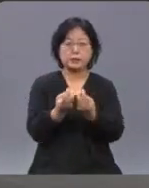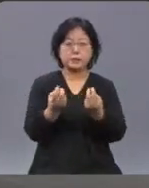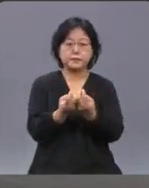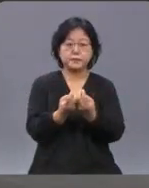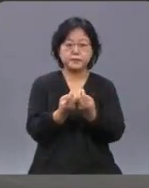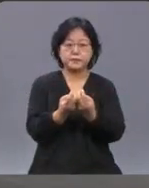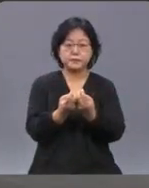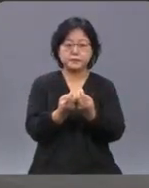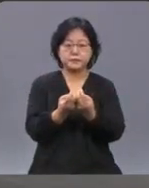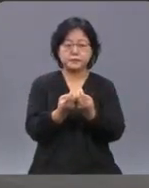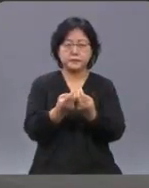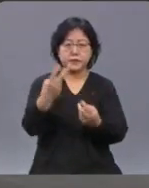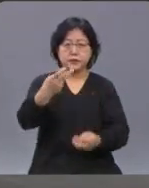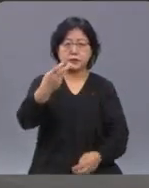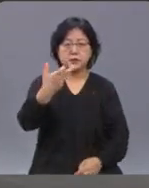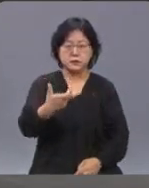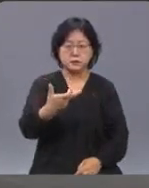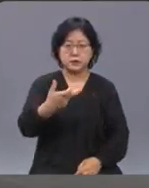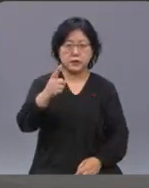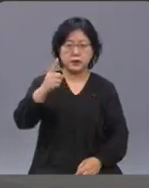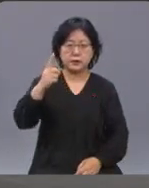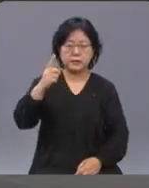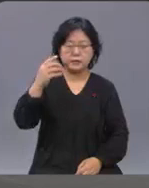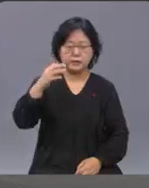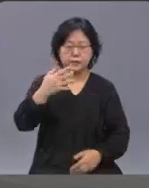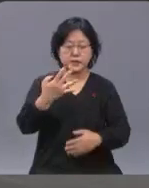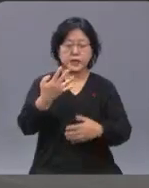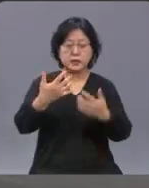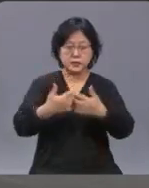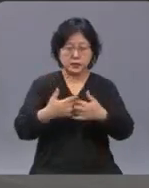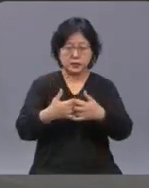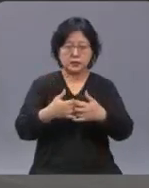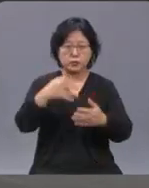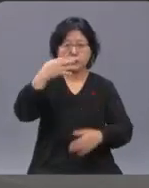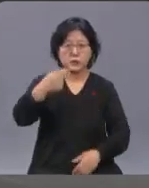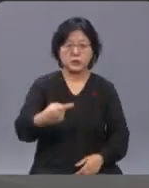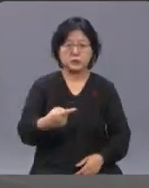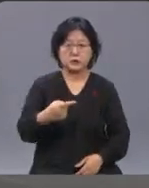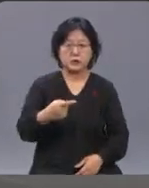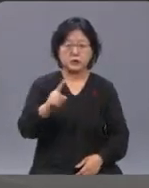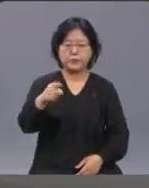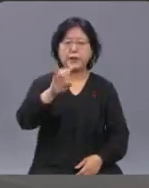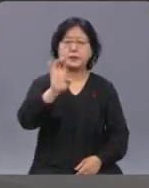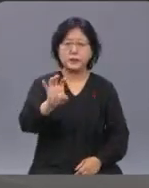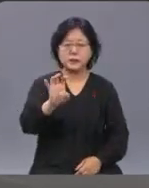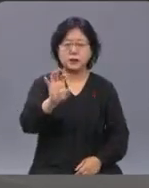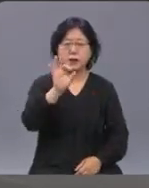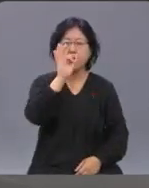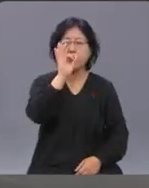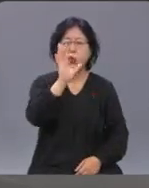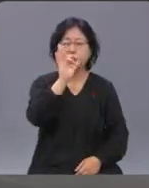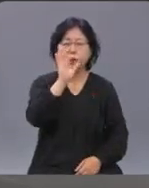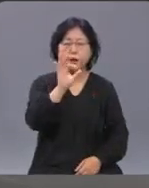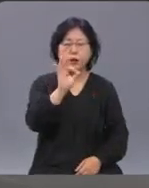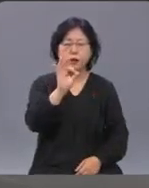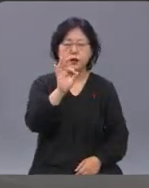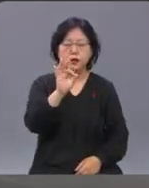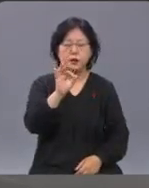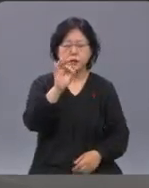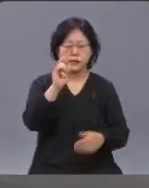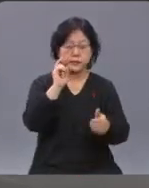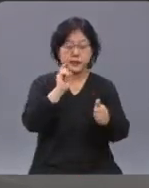형태인데요 2017년 한빛 사오기에서는 바로이 콘크리트에서 무려 140개가 넘는 공급